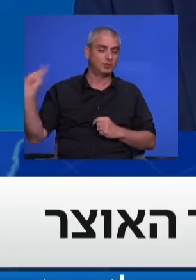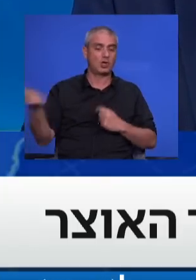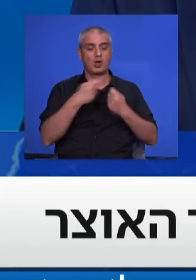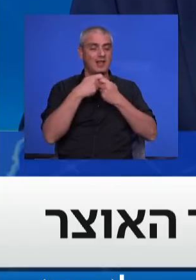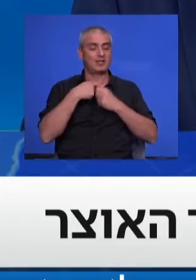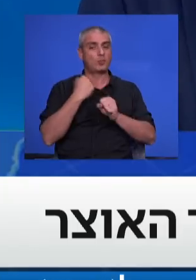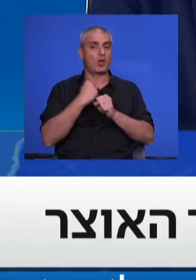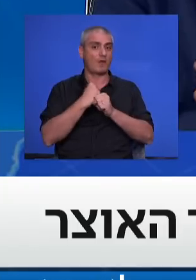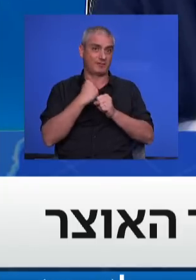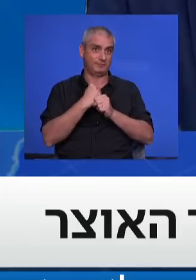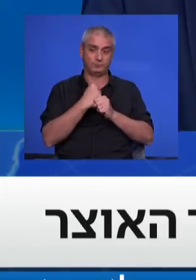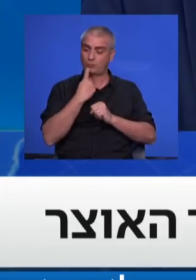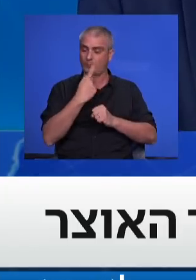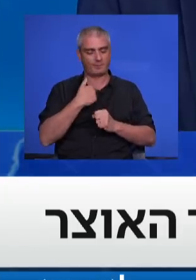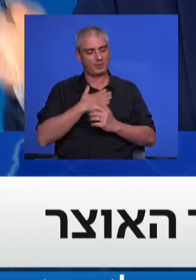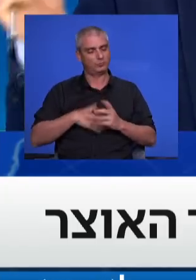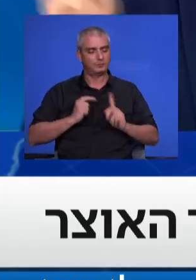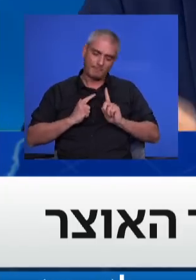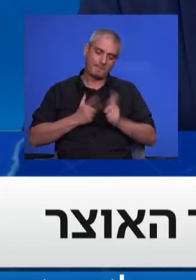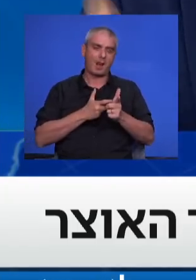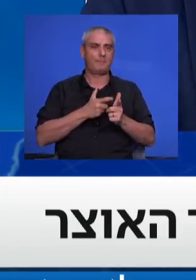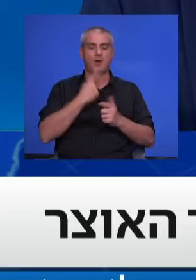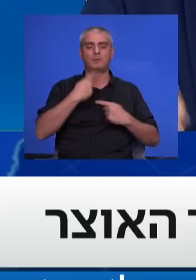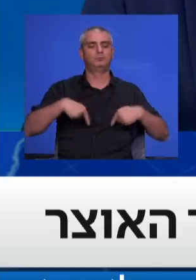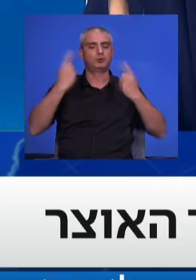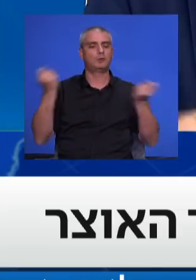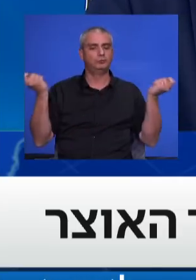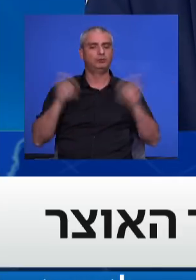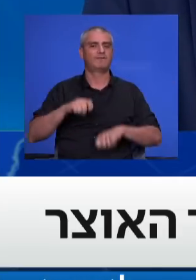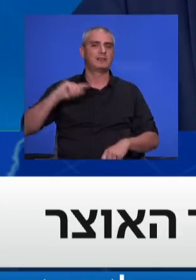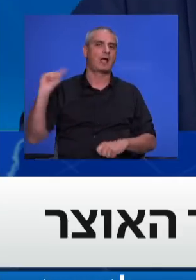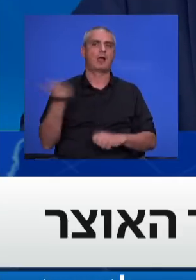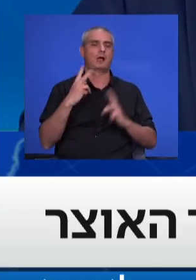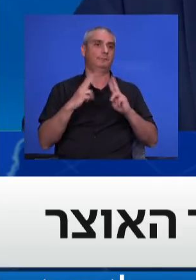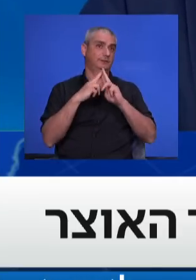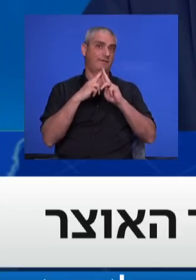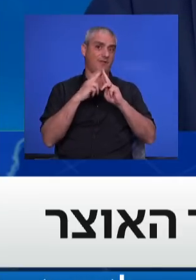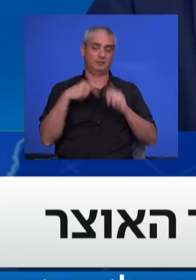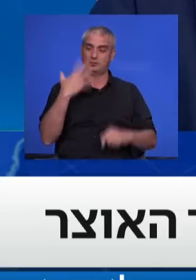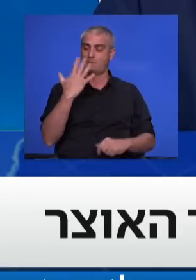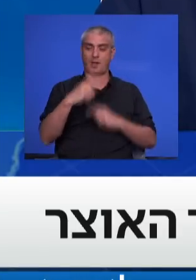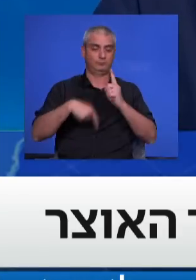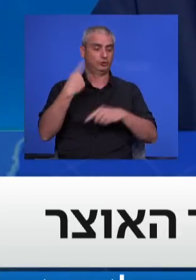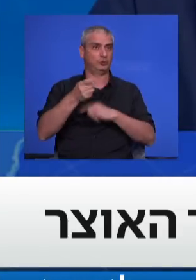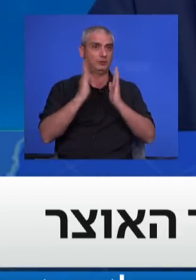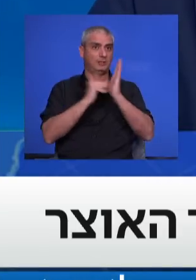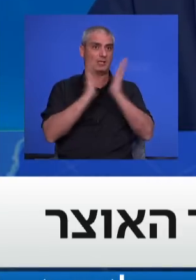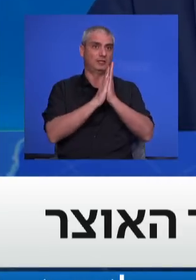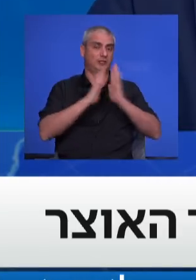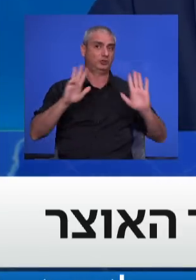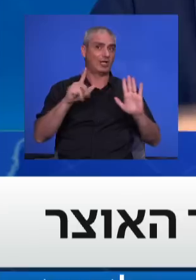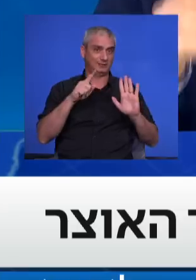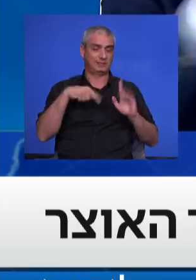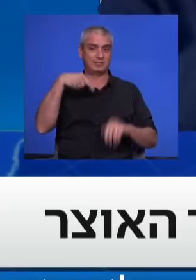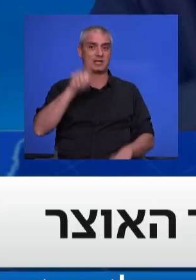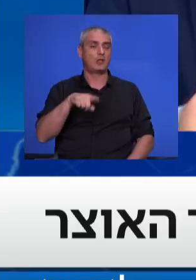העובדים, שאומרים אנחנו יוצאים למלחמה, מכריזים על יום שביתה כללית בצרפת, ביום חמישי הבא, 19